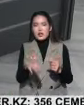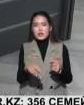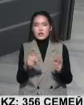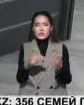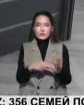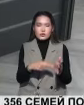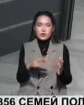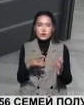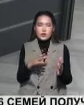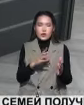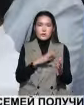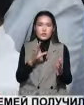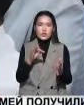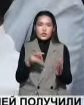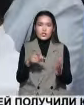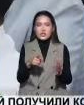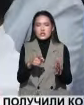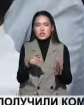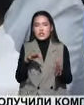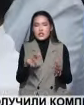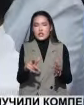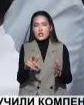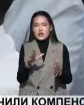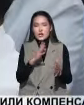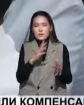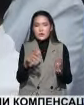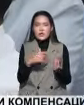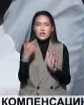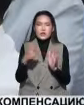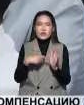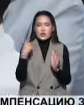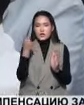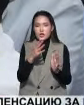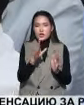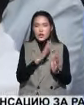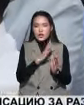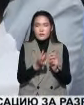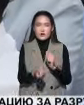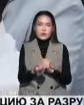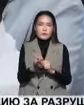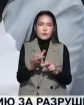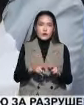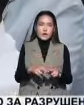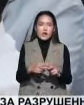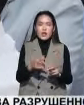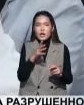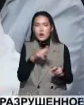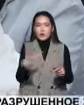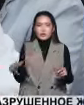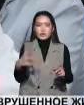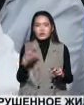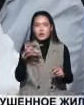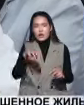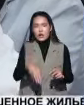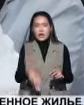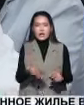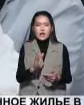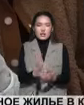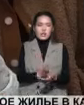размере 65 тысяч тенге. 17 миллионов больница расходует на аренду жилья. По истечению 3 лет эти врачи уже